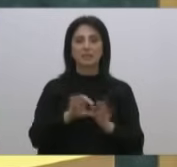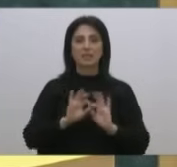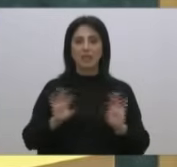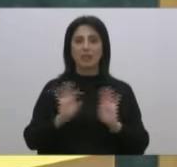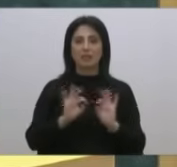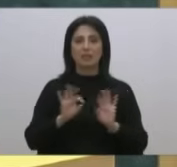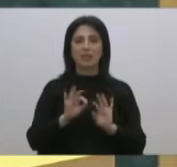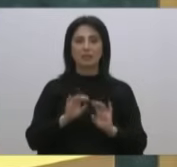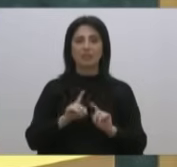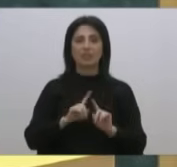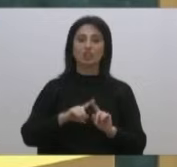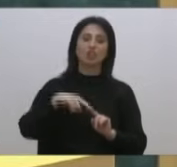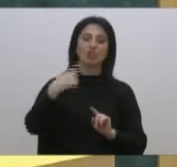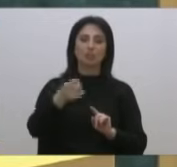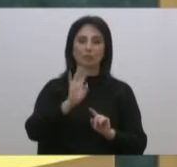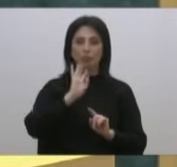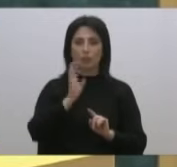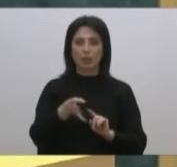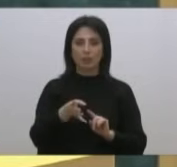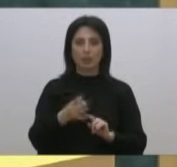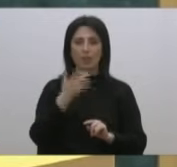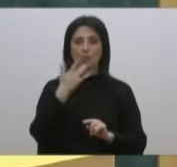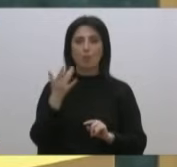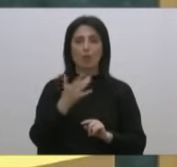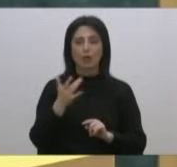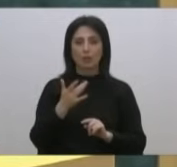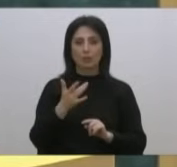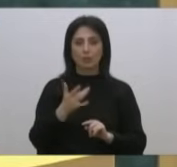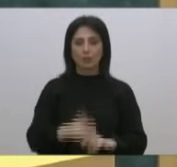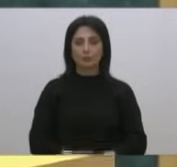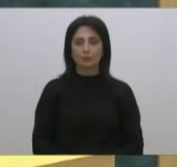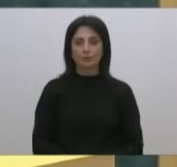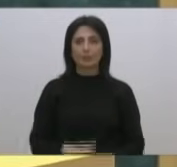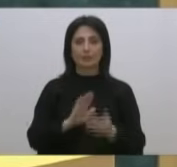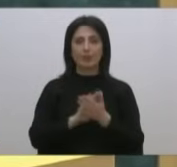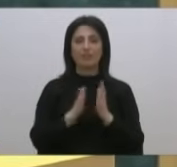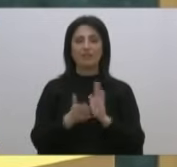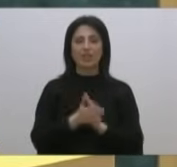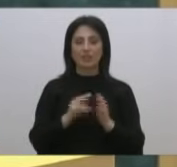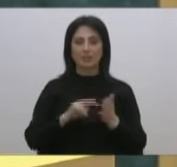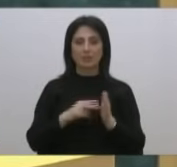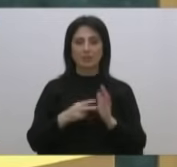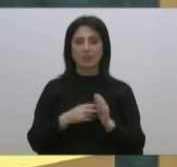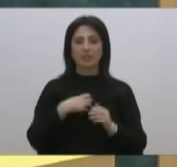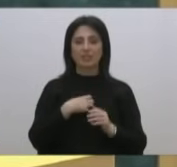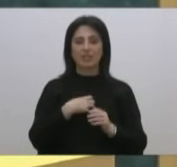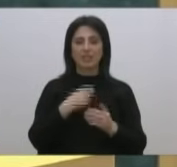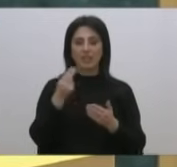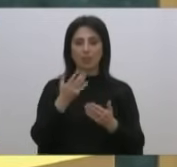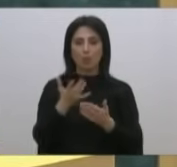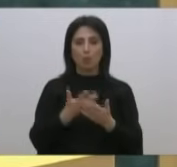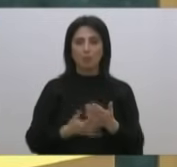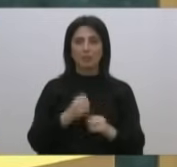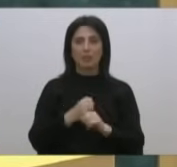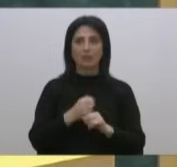gina șem degi otxliani politicuri vadis. Gegma, zidita dimona